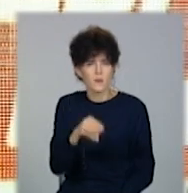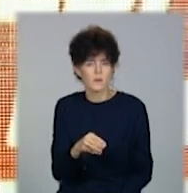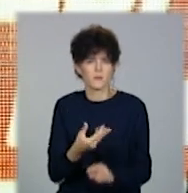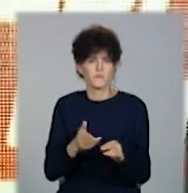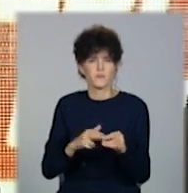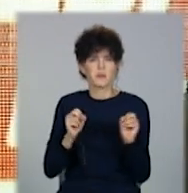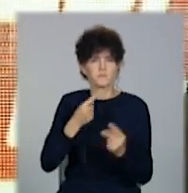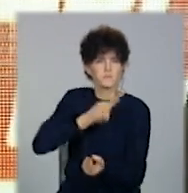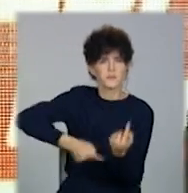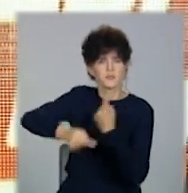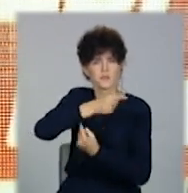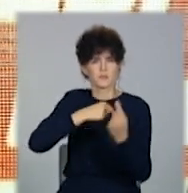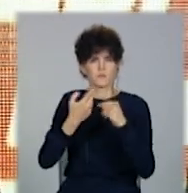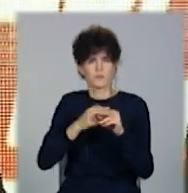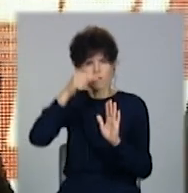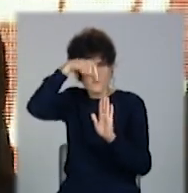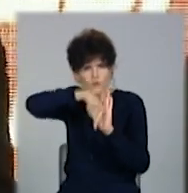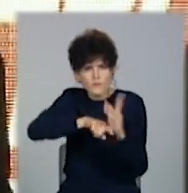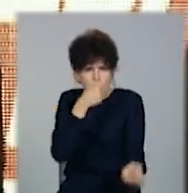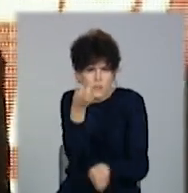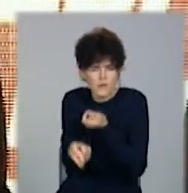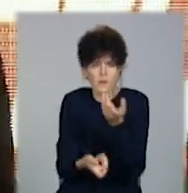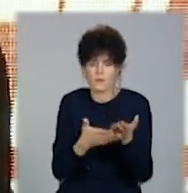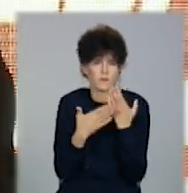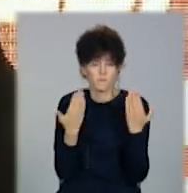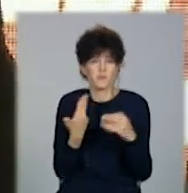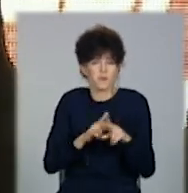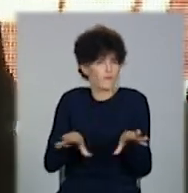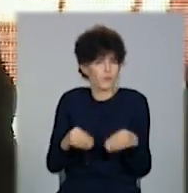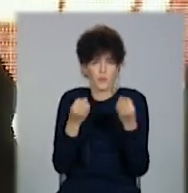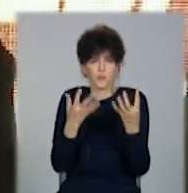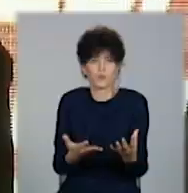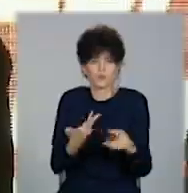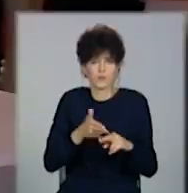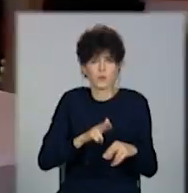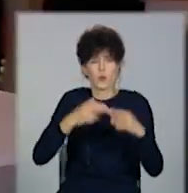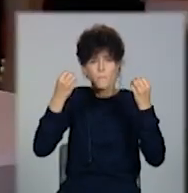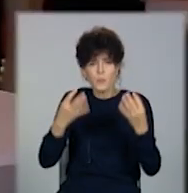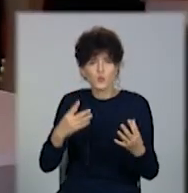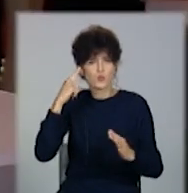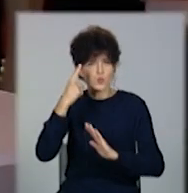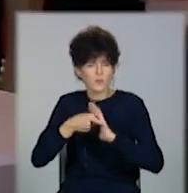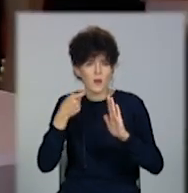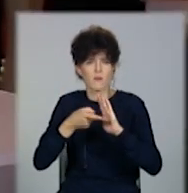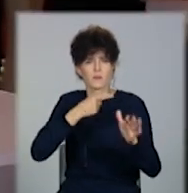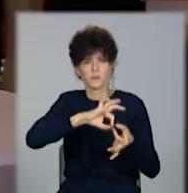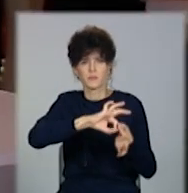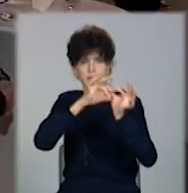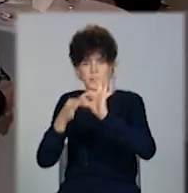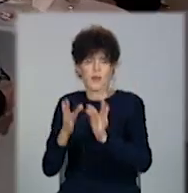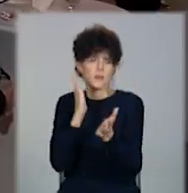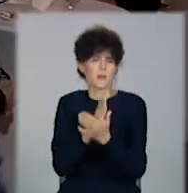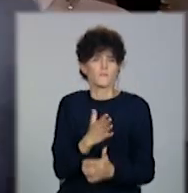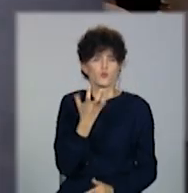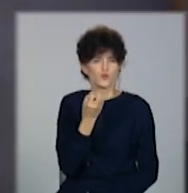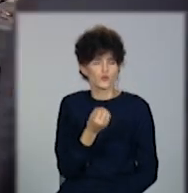Как не существует никакой глобальной моды, так не существует никаких глобальных форматов. Не минулося й без нагород. Одним